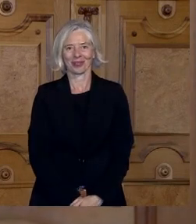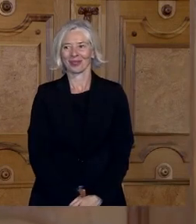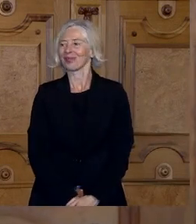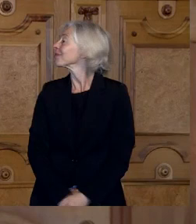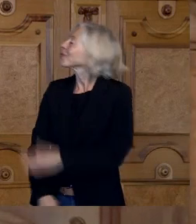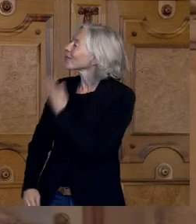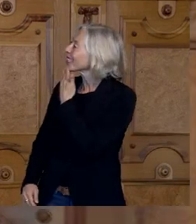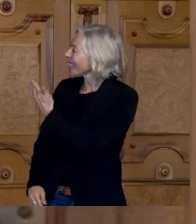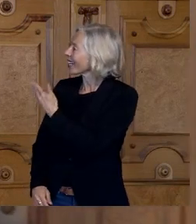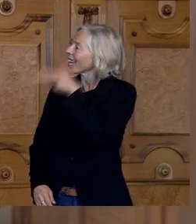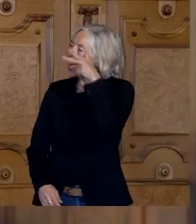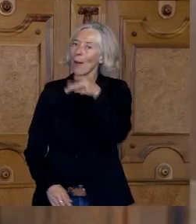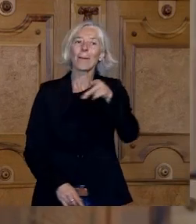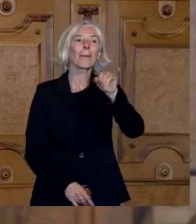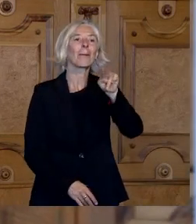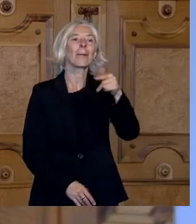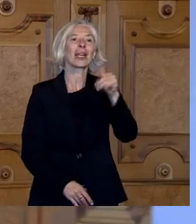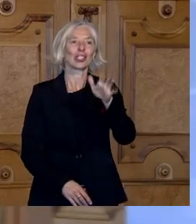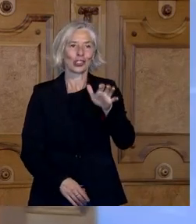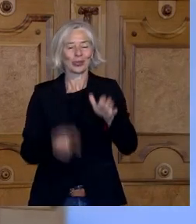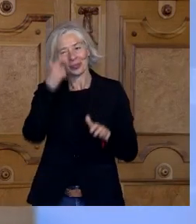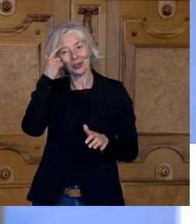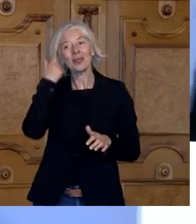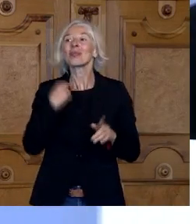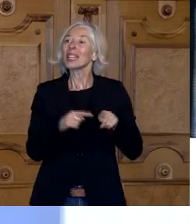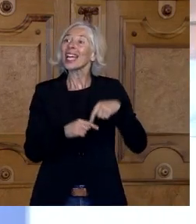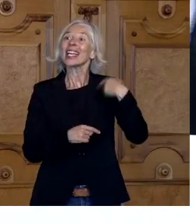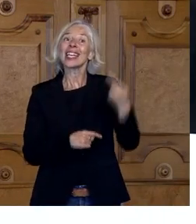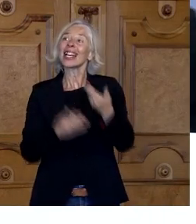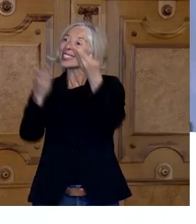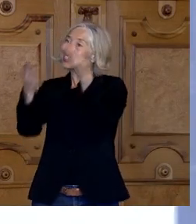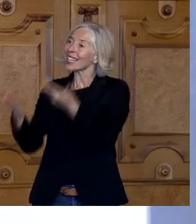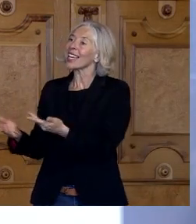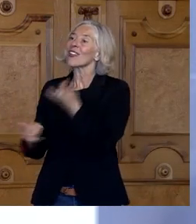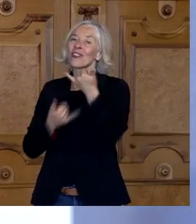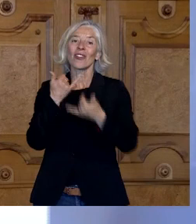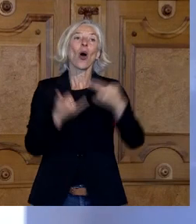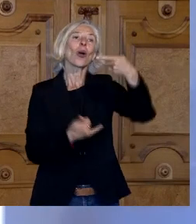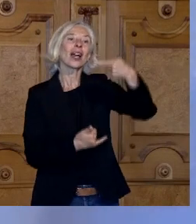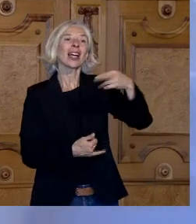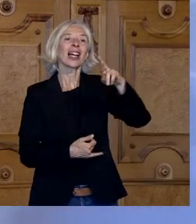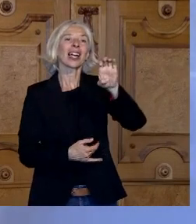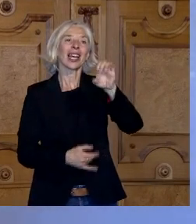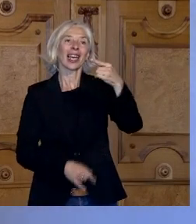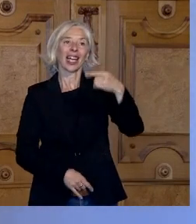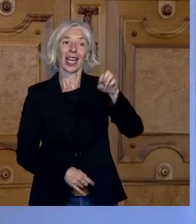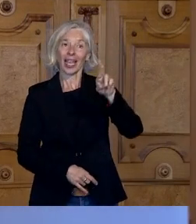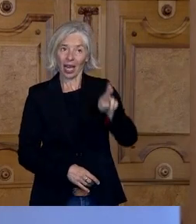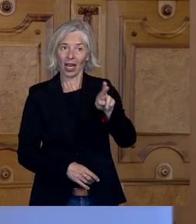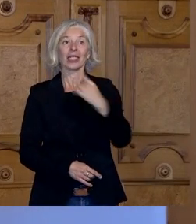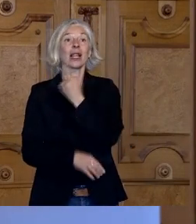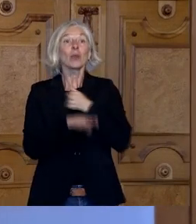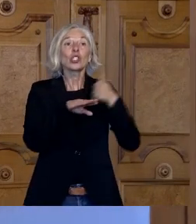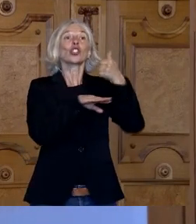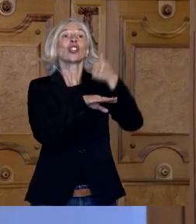Dank, Herr Pinsch. Dann darf ich als Nächstes die Frau Greger, die Chefin unserer städtischen Altenhilfe, bitten, die uns auf den aktuellen